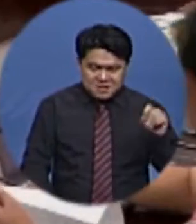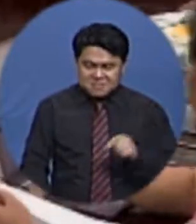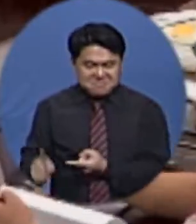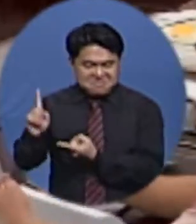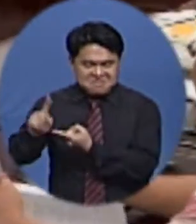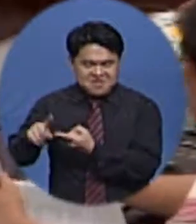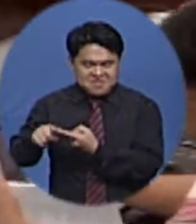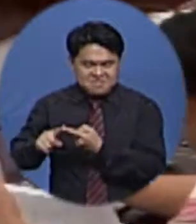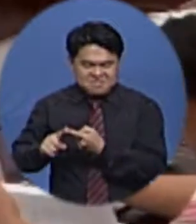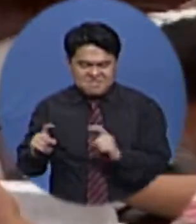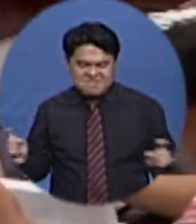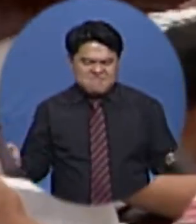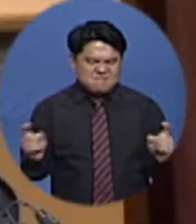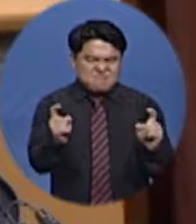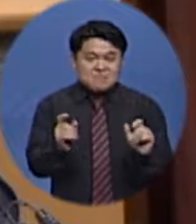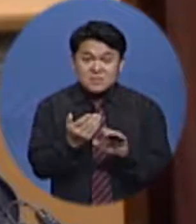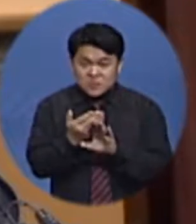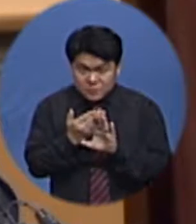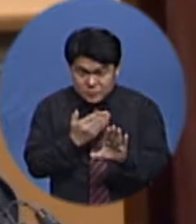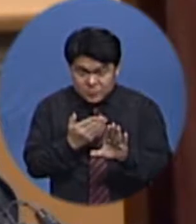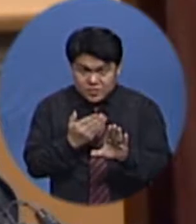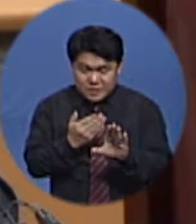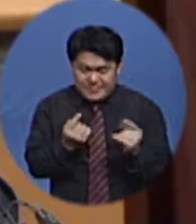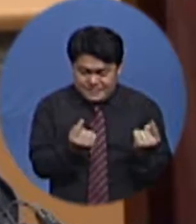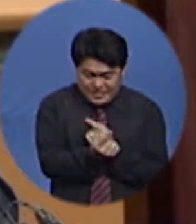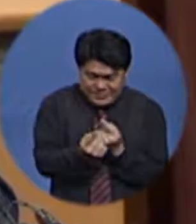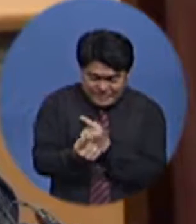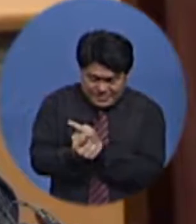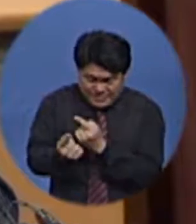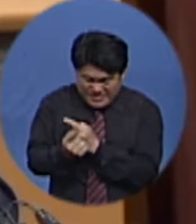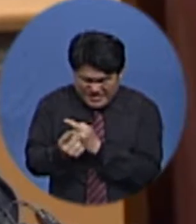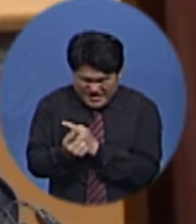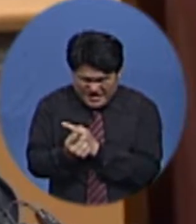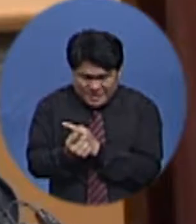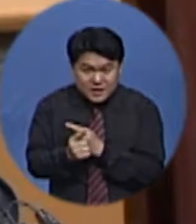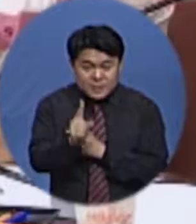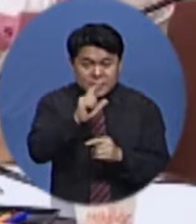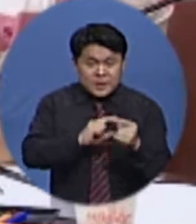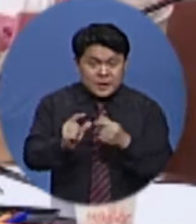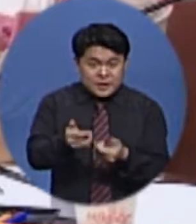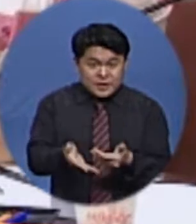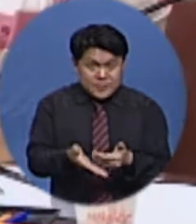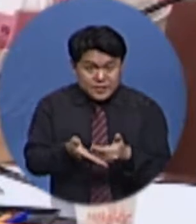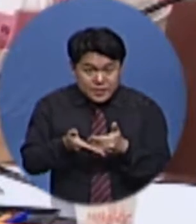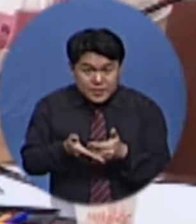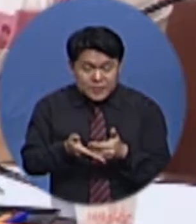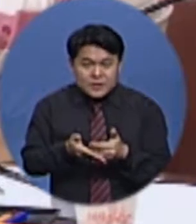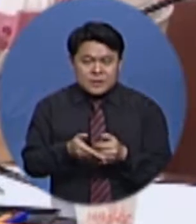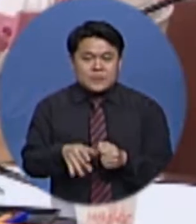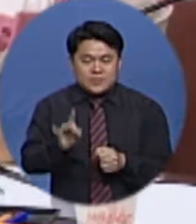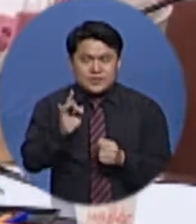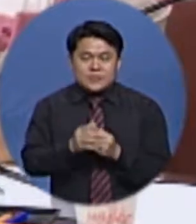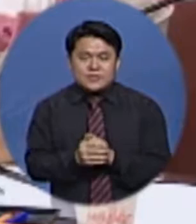동결이라는 최초 요구안을 제시한 이후 수정안을 한 번도 제출하지 않은 것도 이번이 처음입니다.